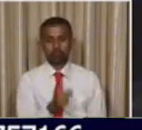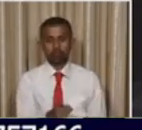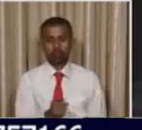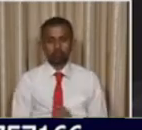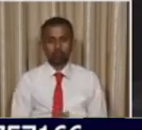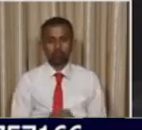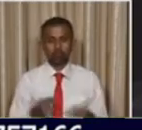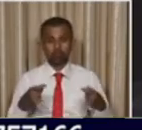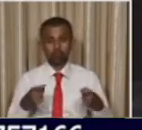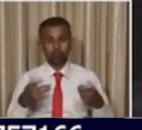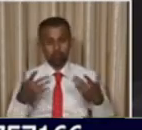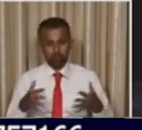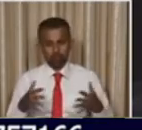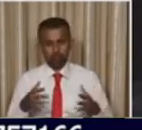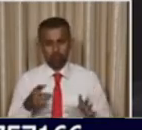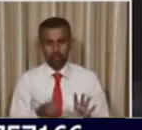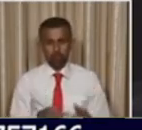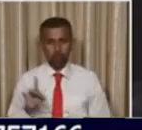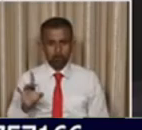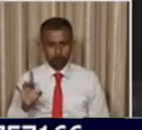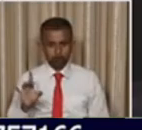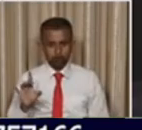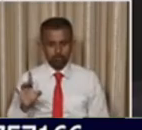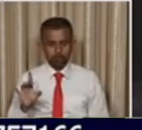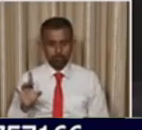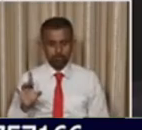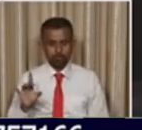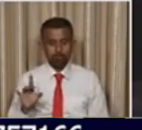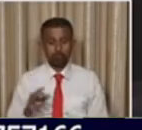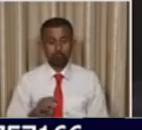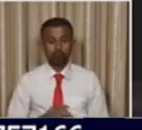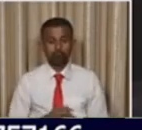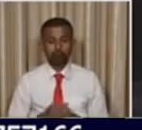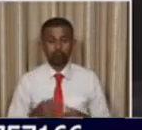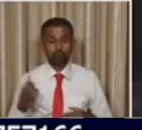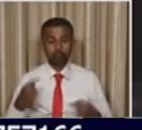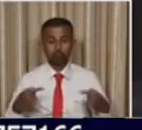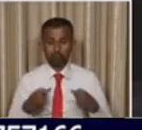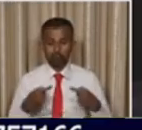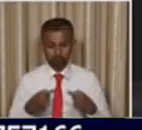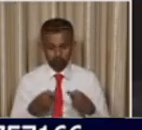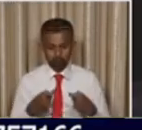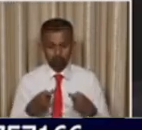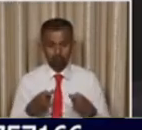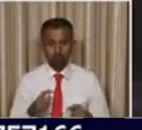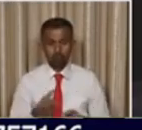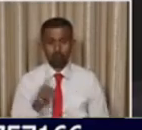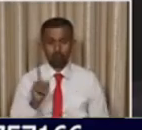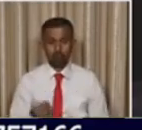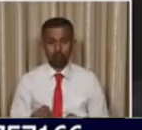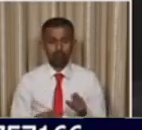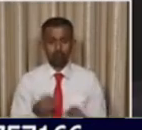முடிவடைந்து 15 வருடங்கள் கடந்திருக்கிறது. இந்த விடுதலை போராட்டத்திலே பல ஆயிரக்கணக்கான தமிழ் இளைஞர்கள்,